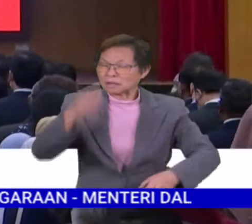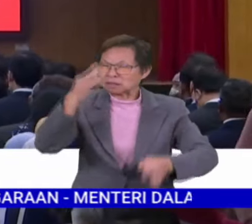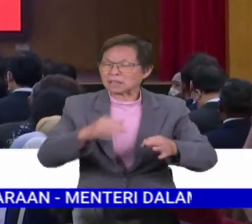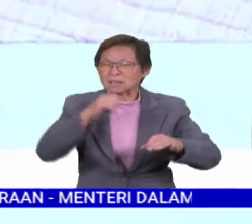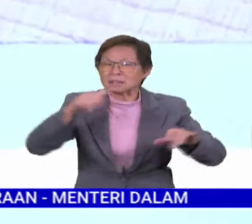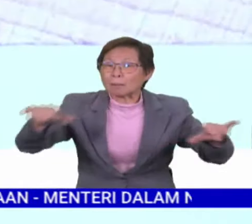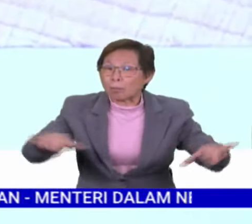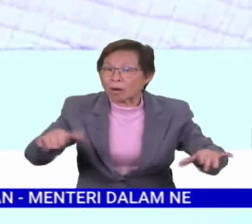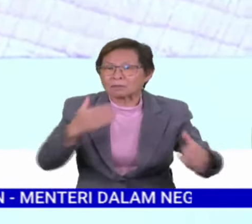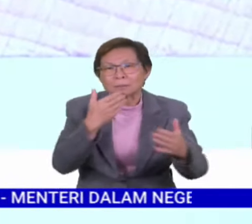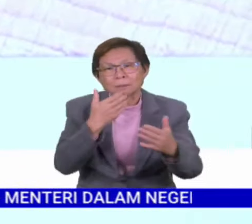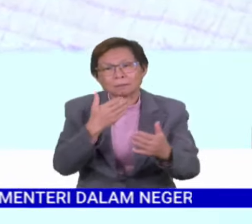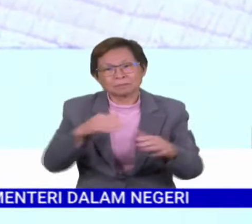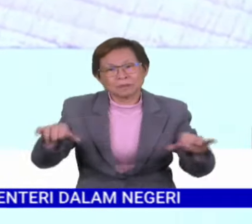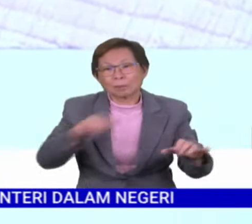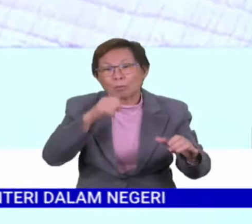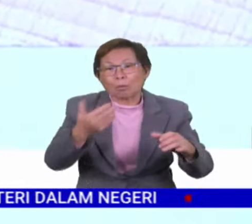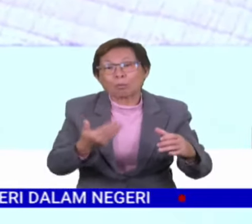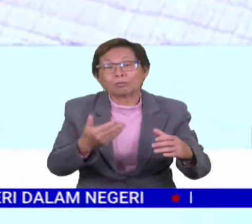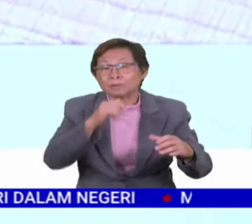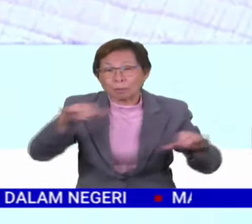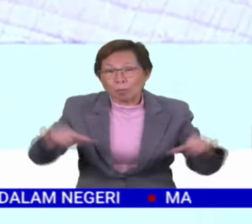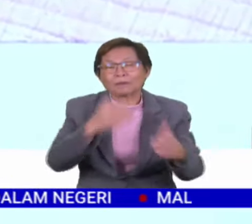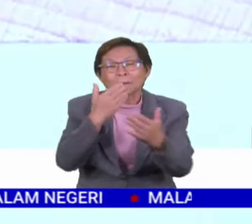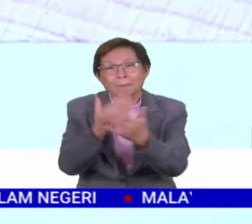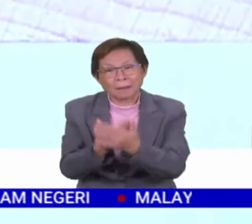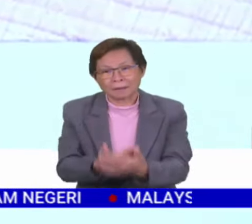tidak dilaksanakan dengan baik.